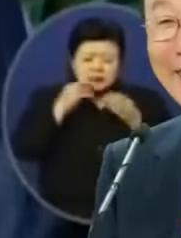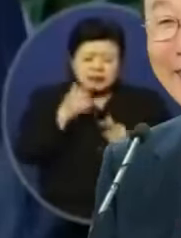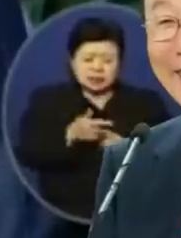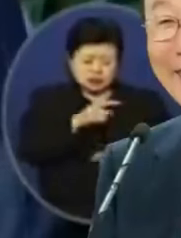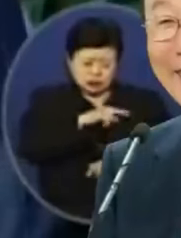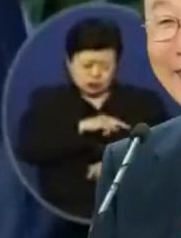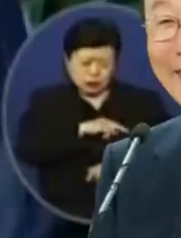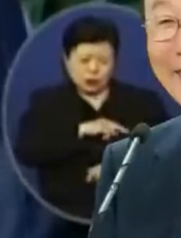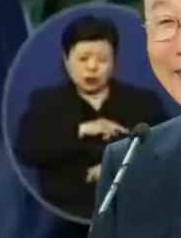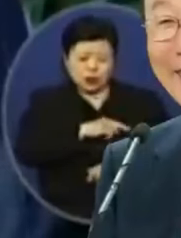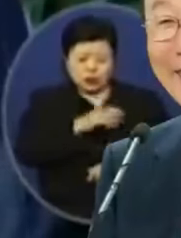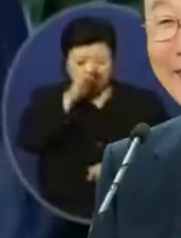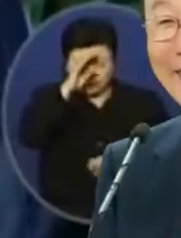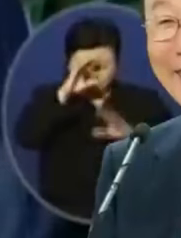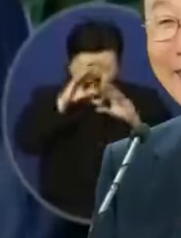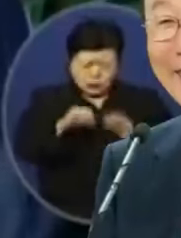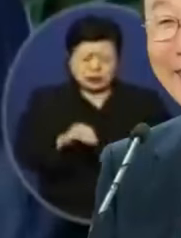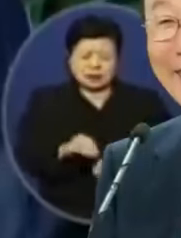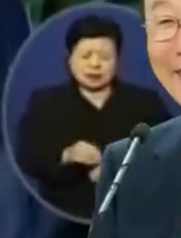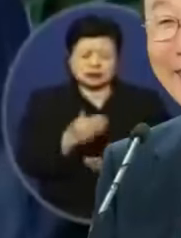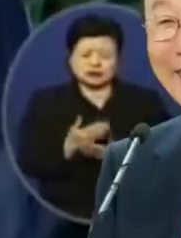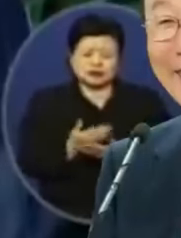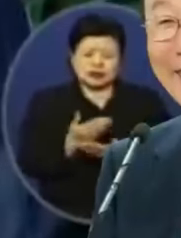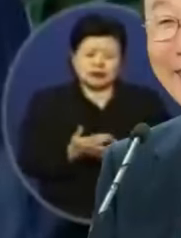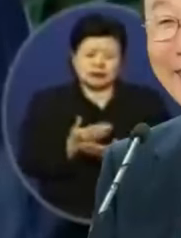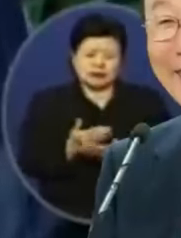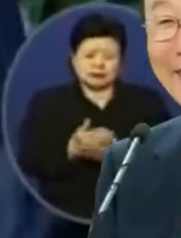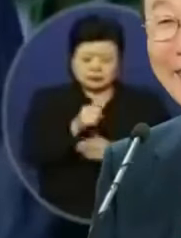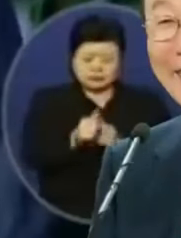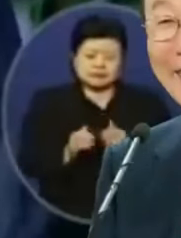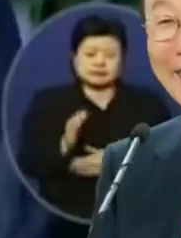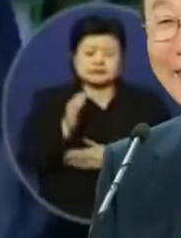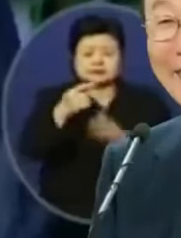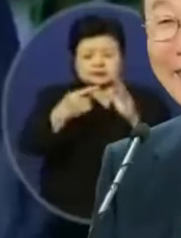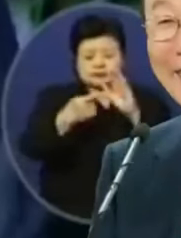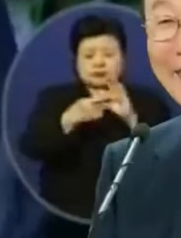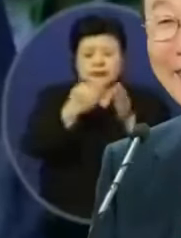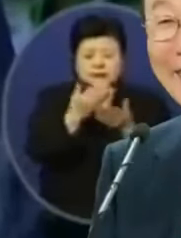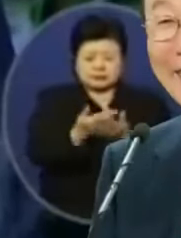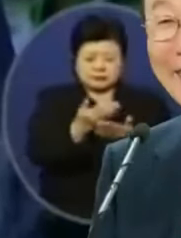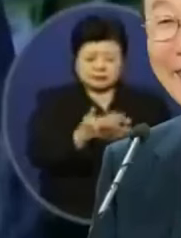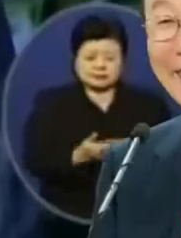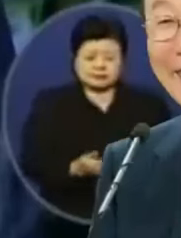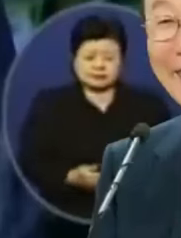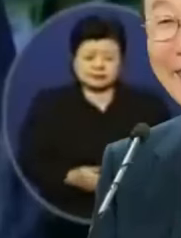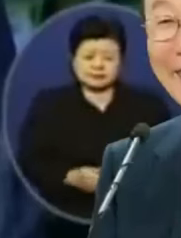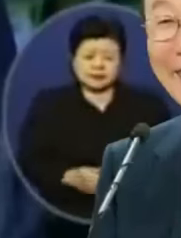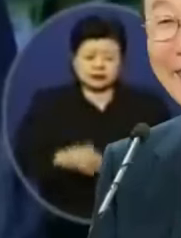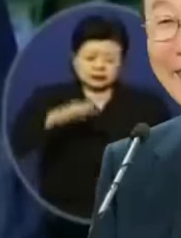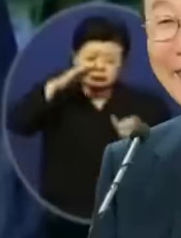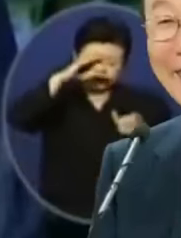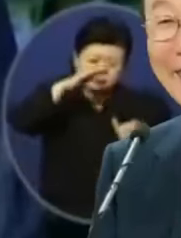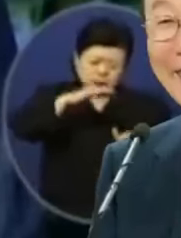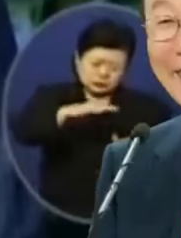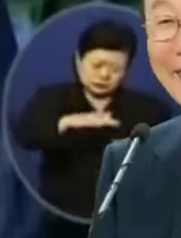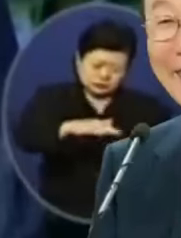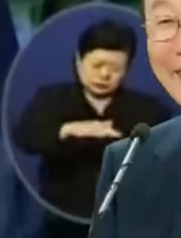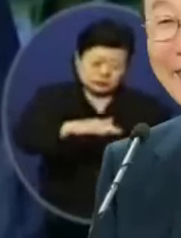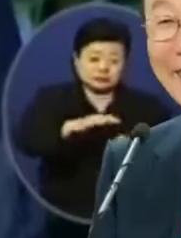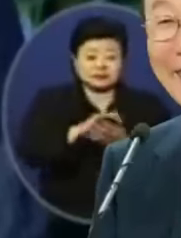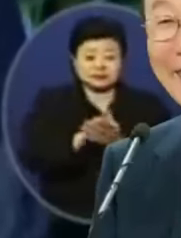이름으로 그 병을 고쳐주시고 하나님의 영광을 나타내게 해주시라고 기도를 하고